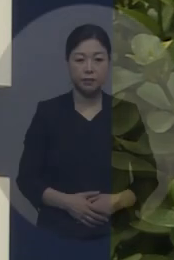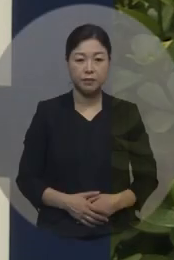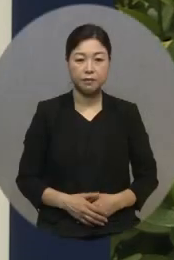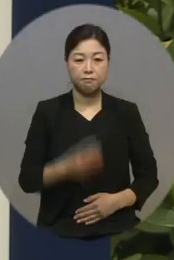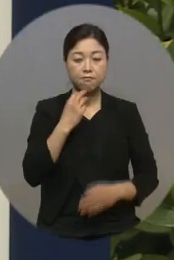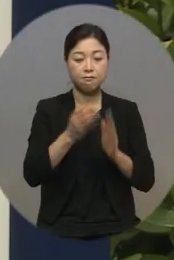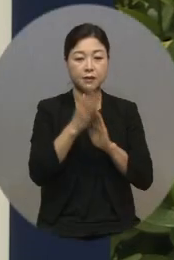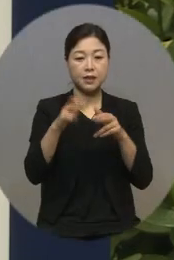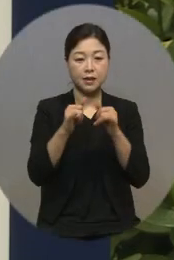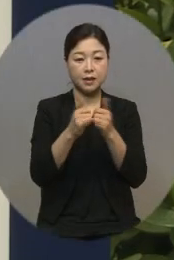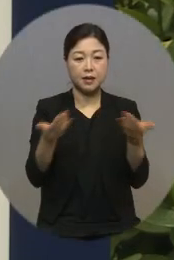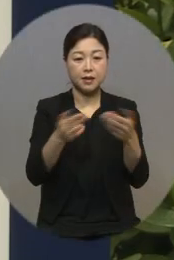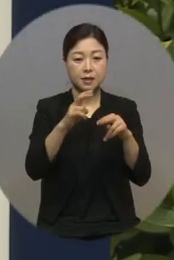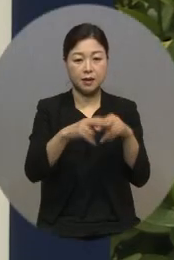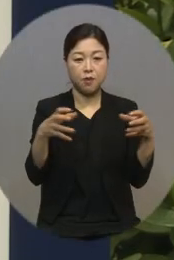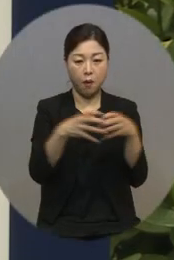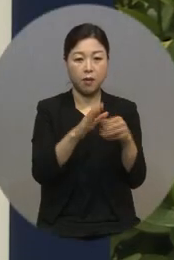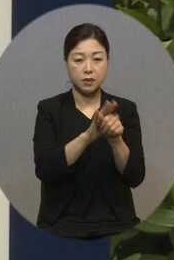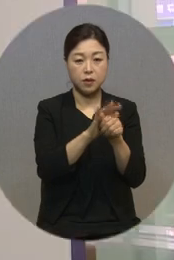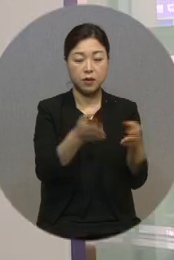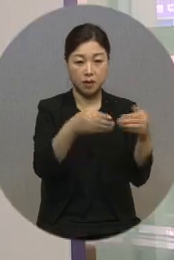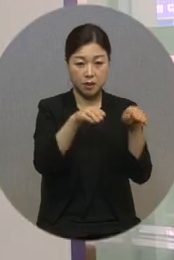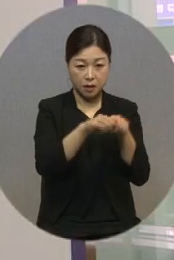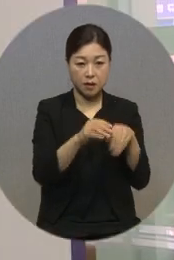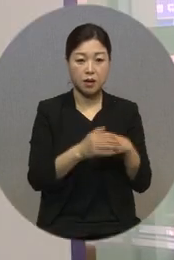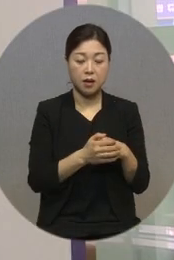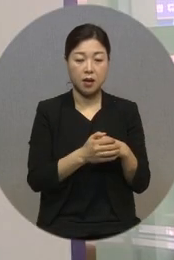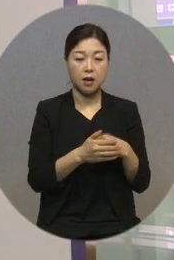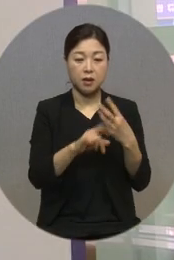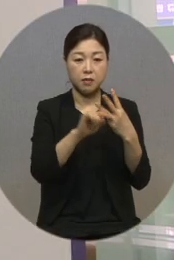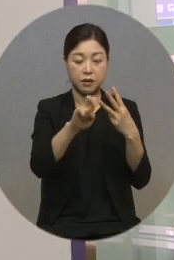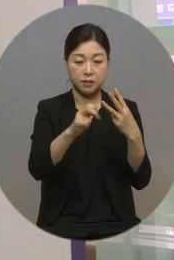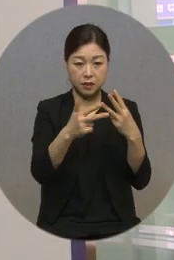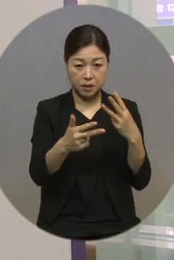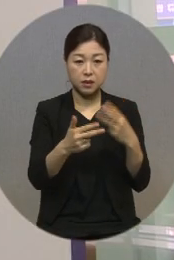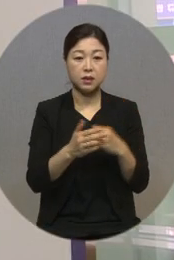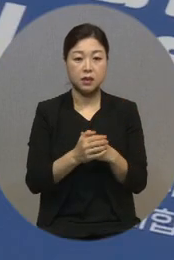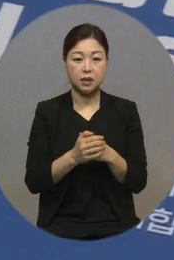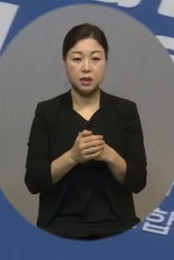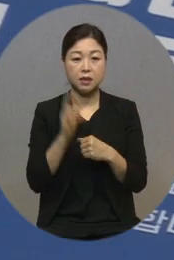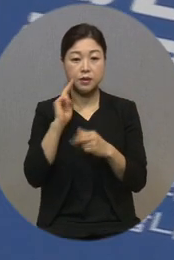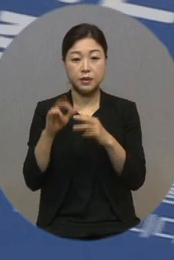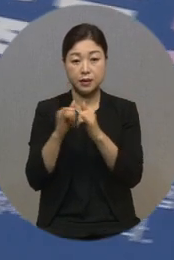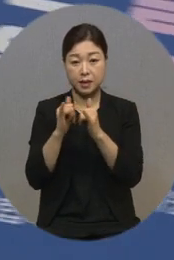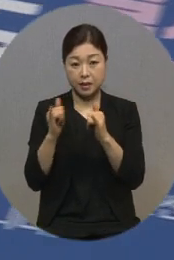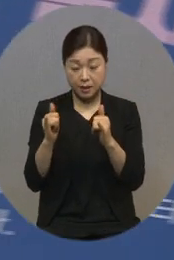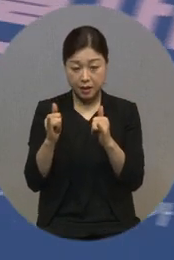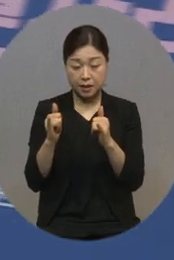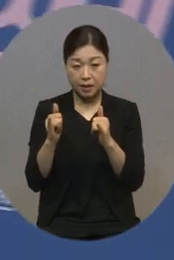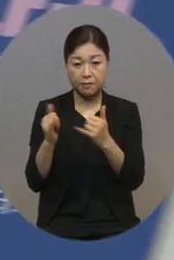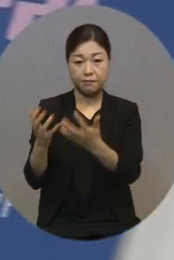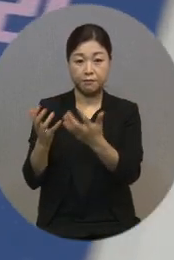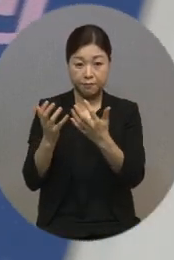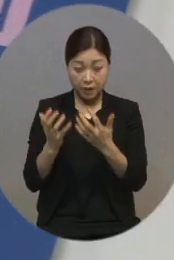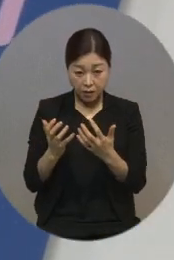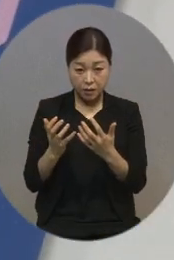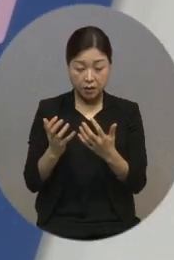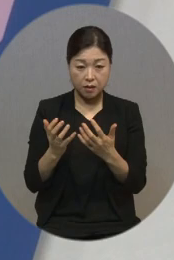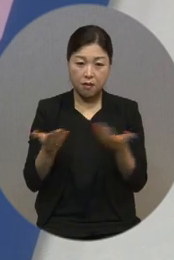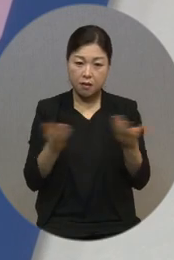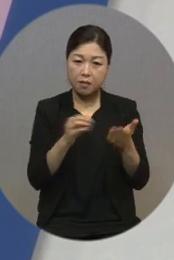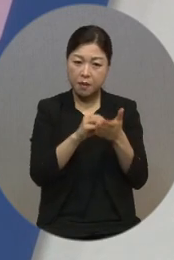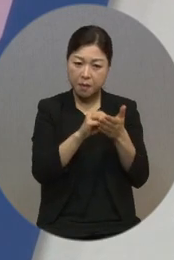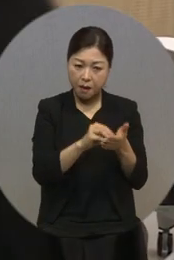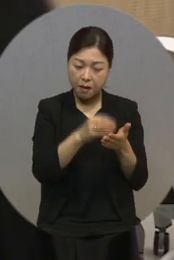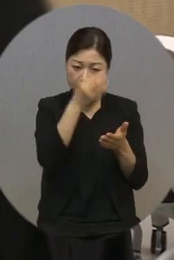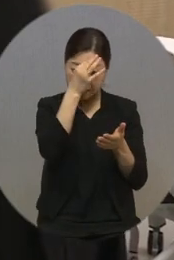서울시 장애인 일자리 통합지원센터가 지난 27일 중증장애인을 대상으로 한 취업 스킬업 강좌를 열었습니다.